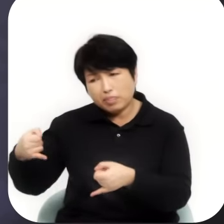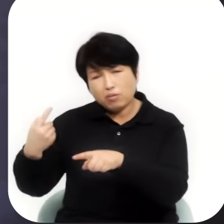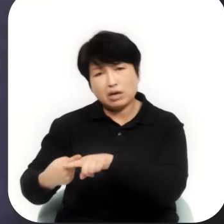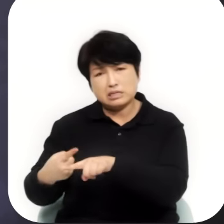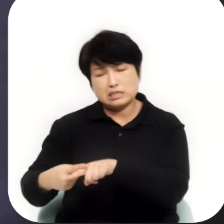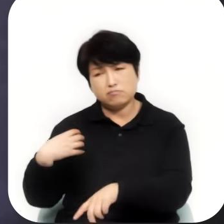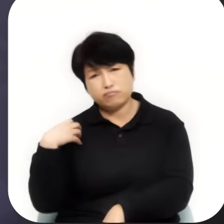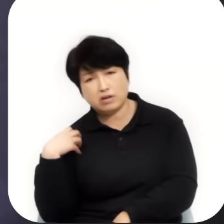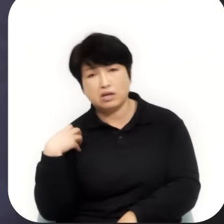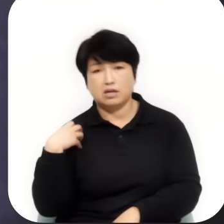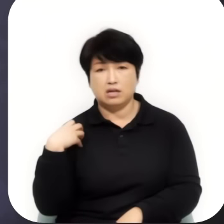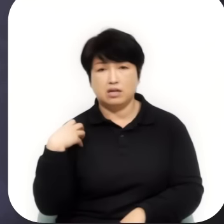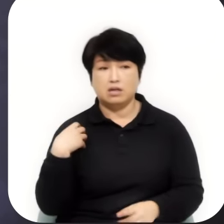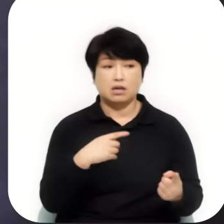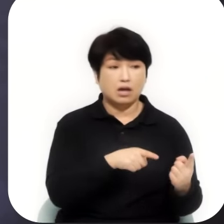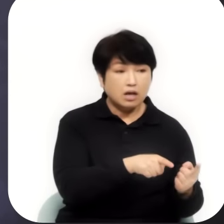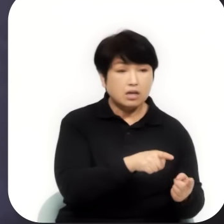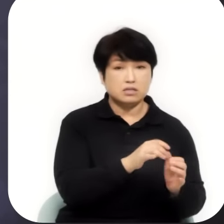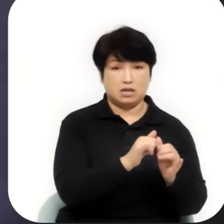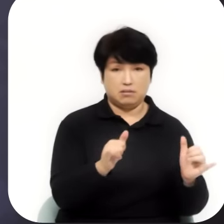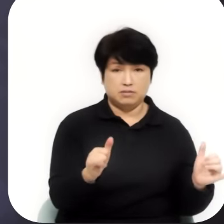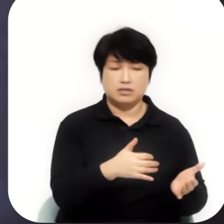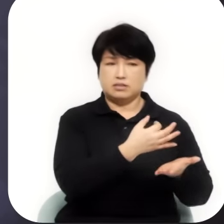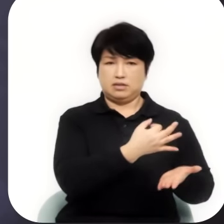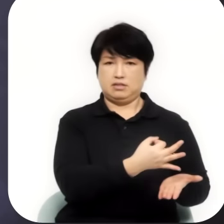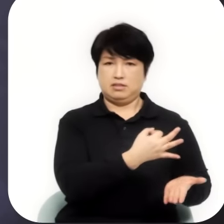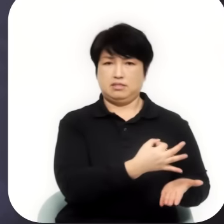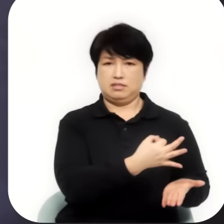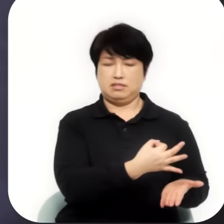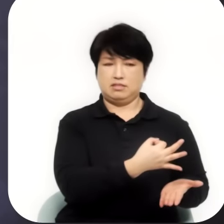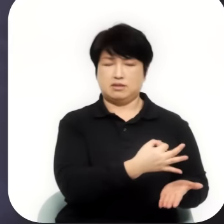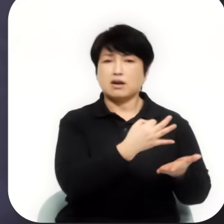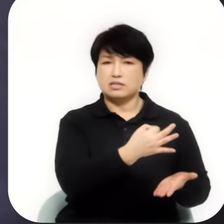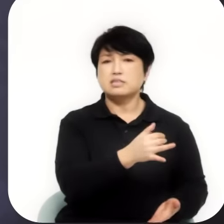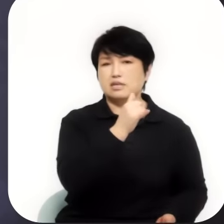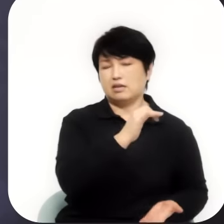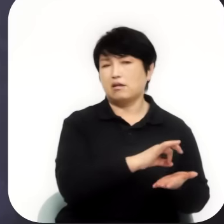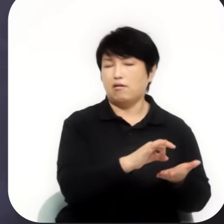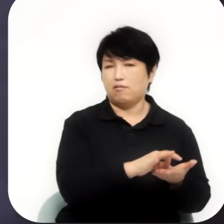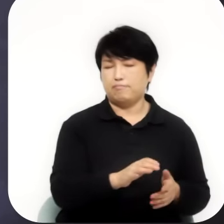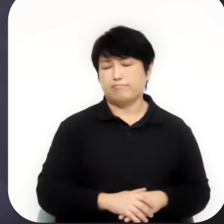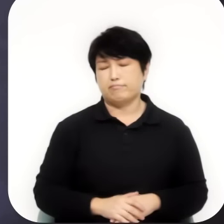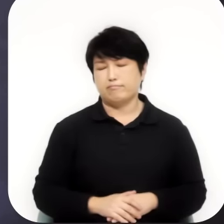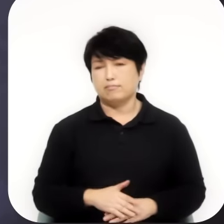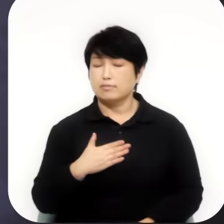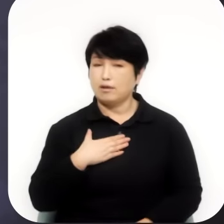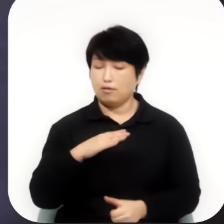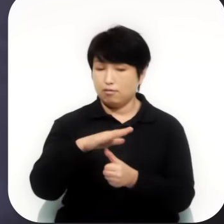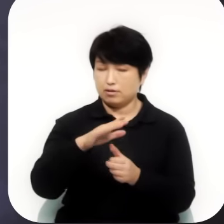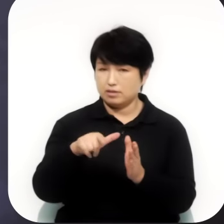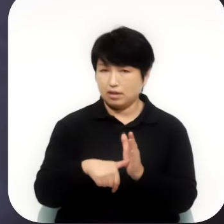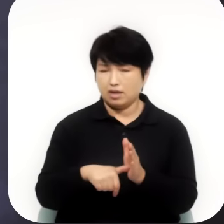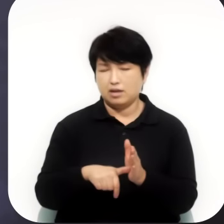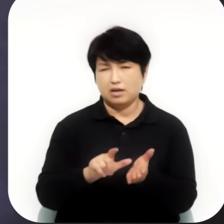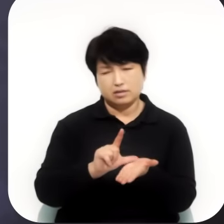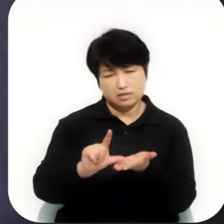사람이 있고 어떤 사람은 그거를 자산으로 활용하는 경우가 있다는 거죠. 제가 어릴 때 가난한